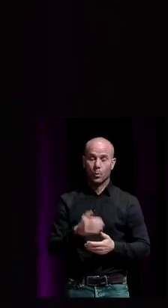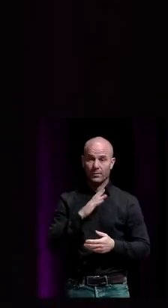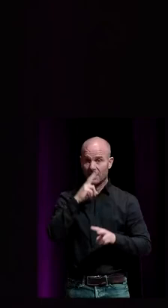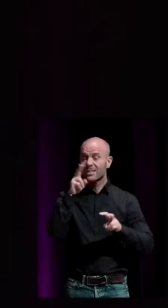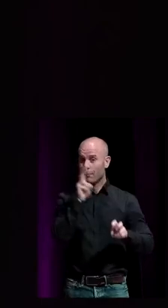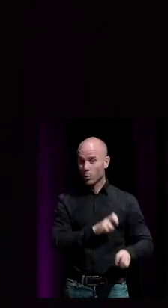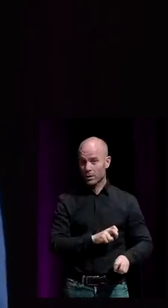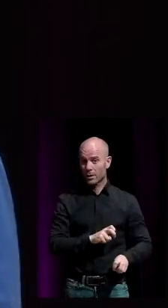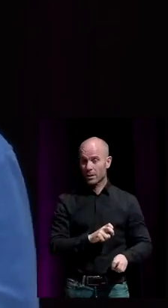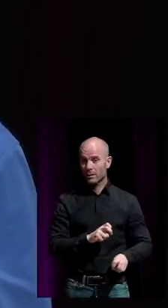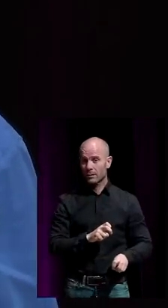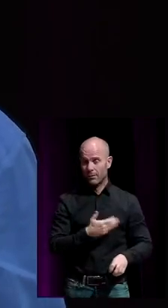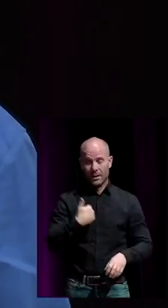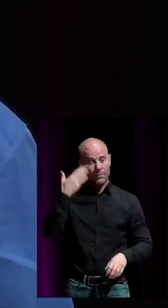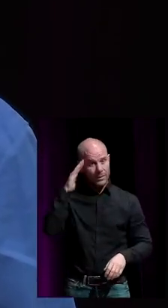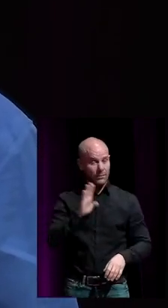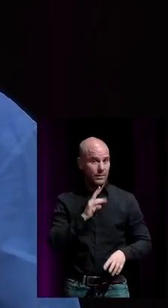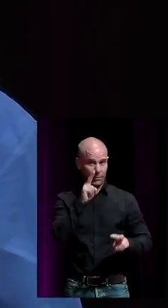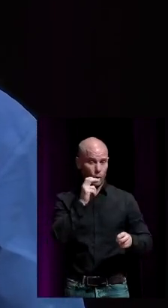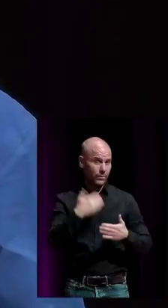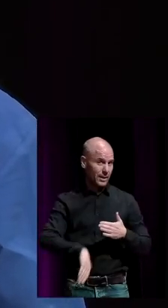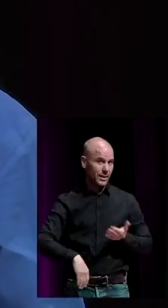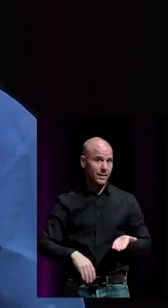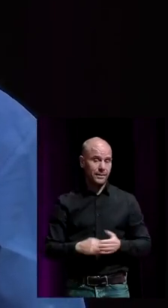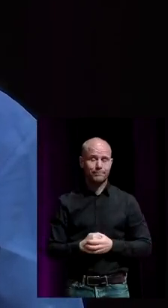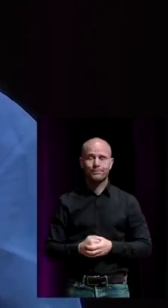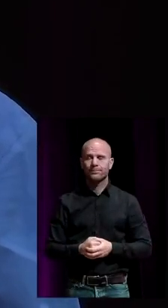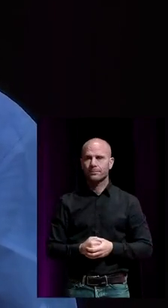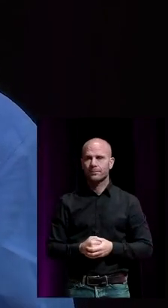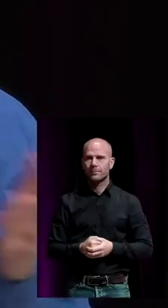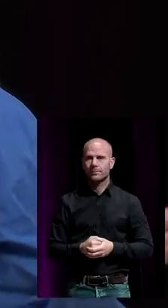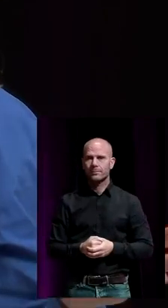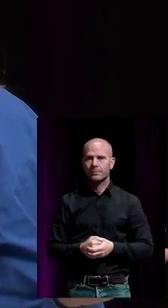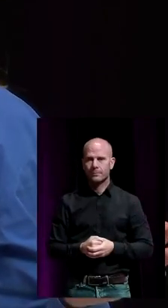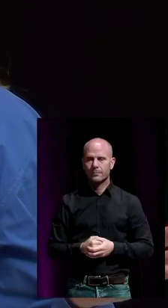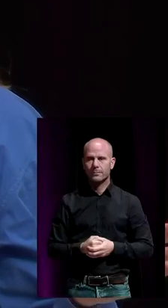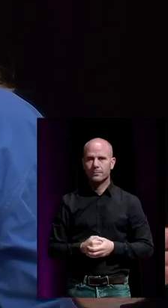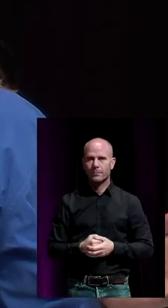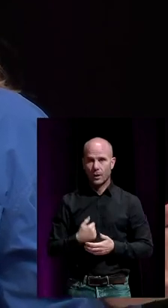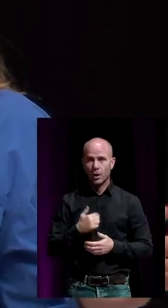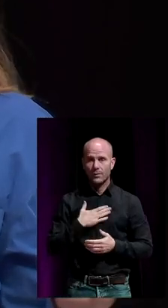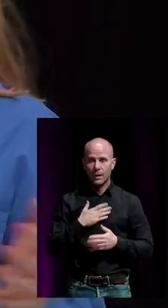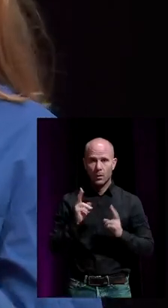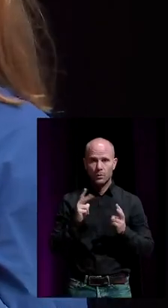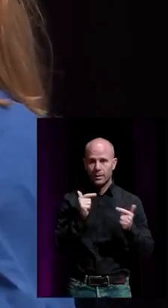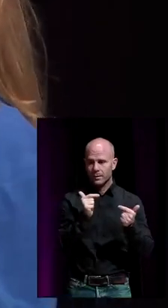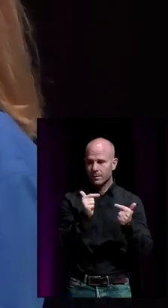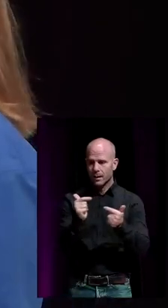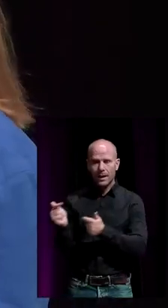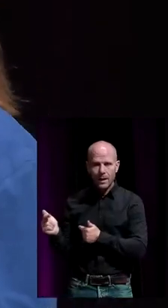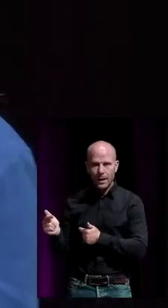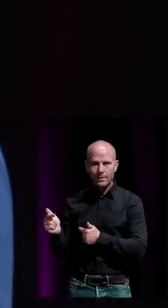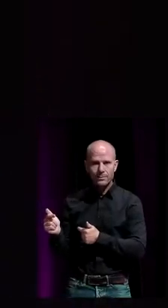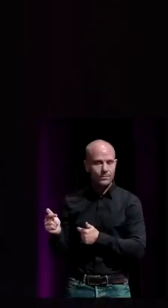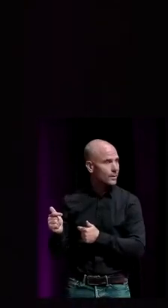forskning, det vet vi. Och så vill jag tacka och